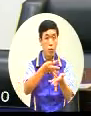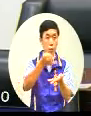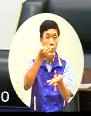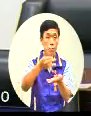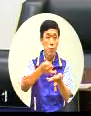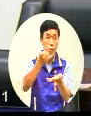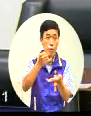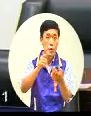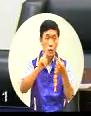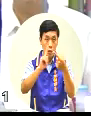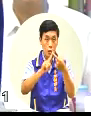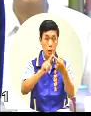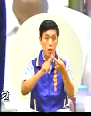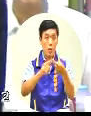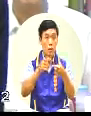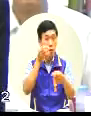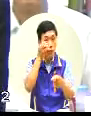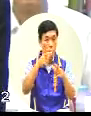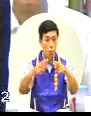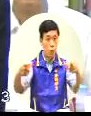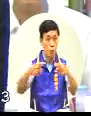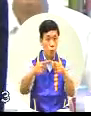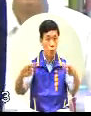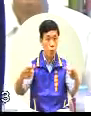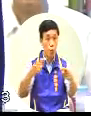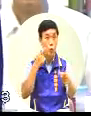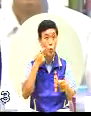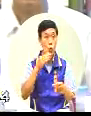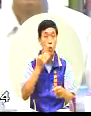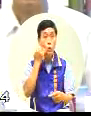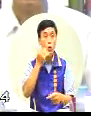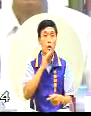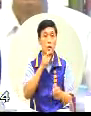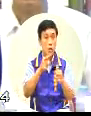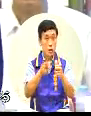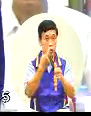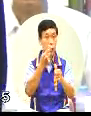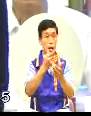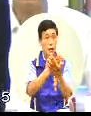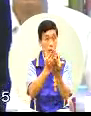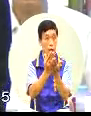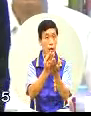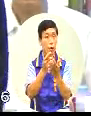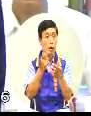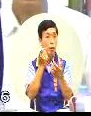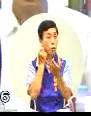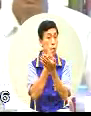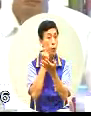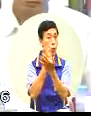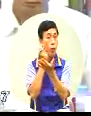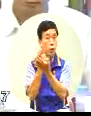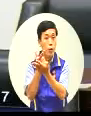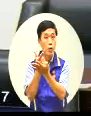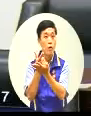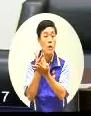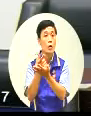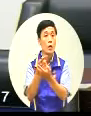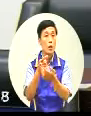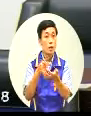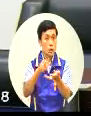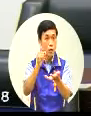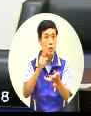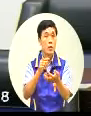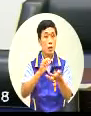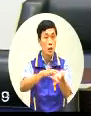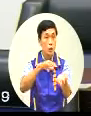第一个要看它规模大小。如果是甲类，每半年1次。 每半年一次，也就是说你们一年一定要定量。那医院是甲